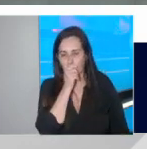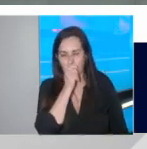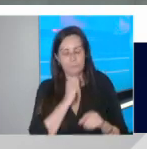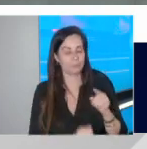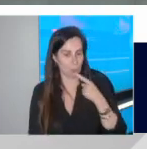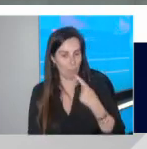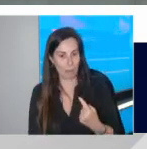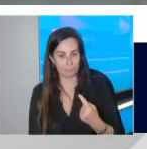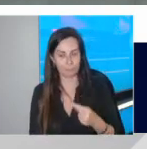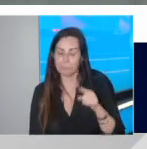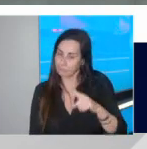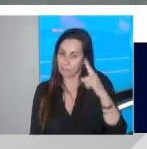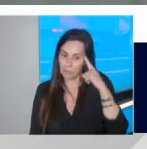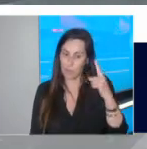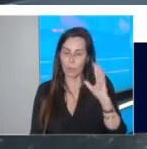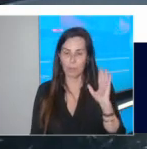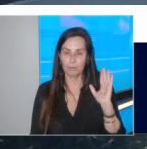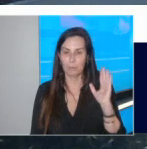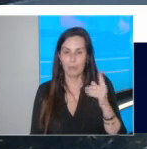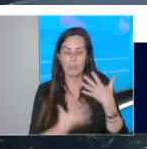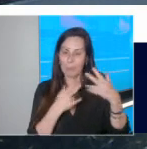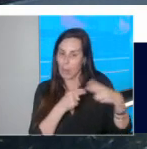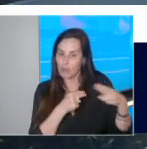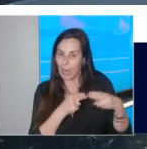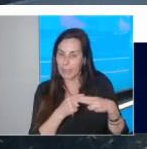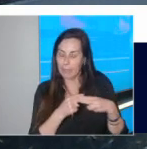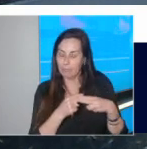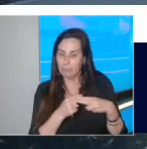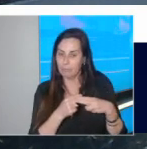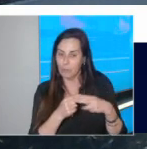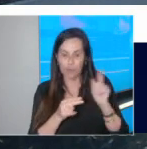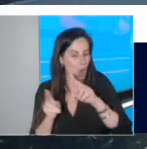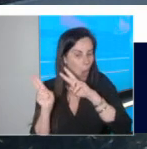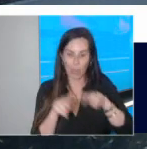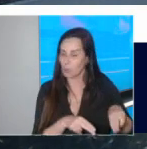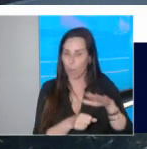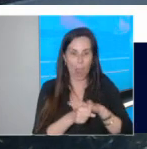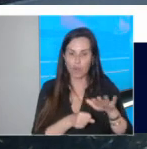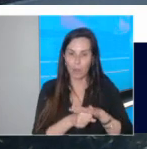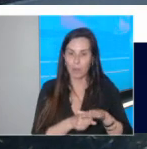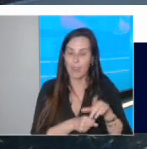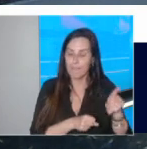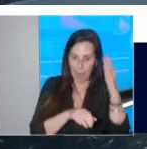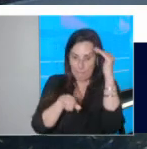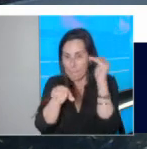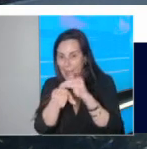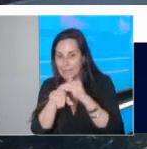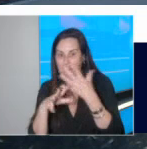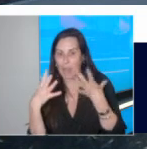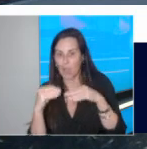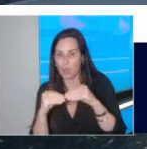אומרת שהם יודעים לומר על שכנים שלהם יהודים שלא חזרו מן השואה, והם מעדכנים את